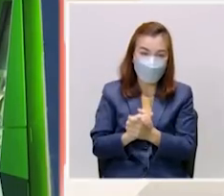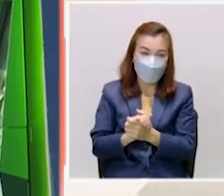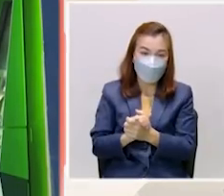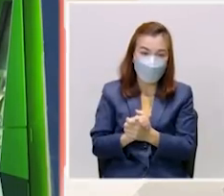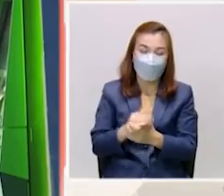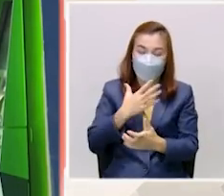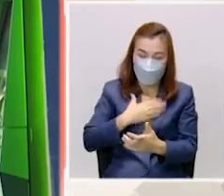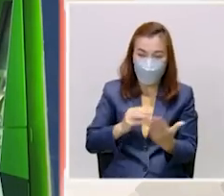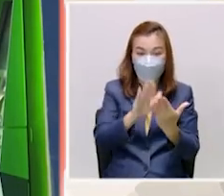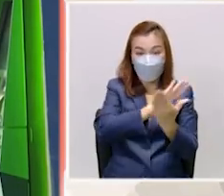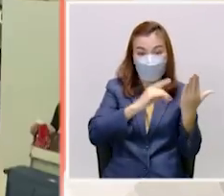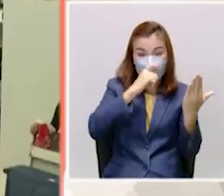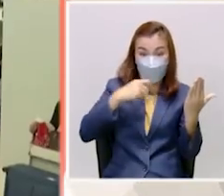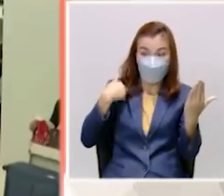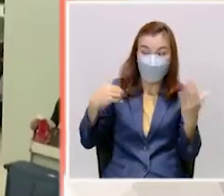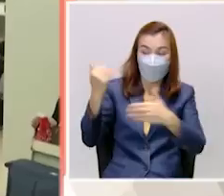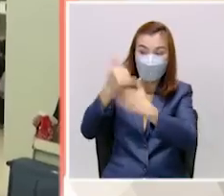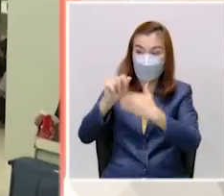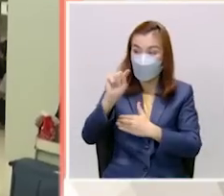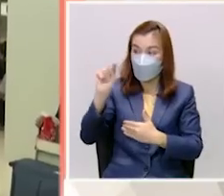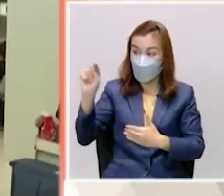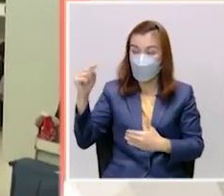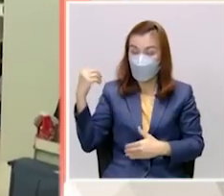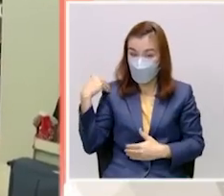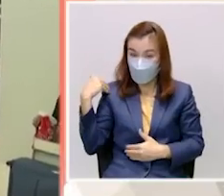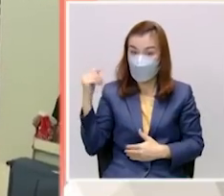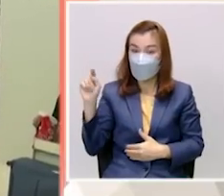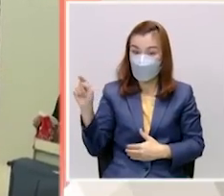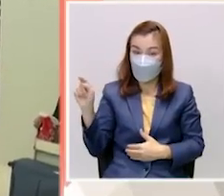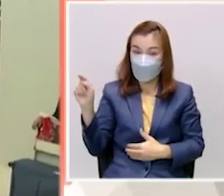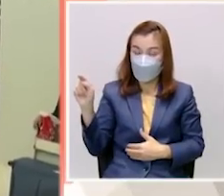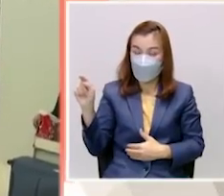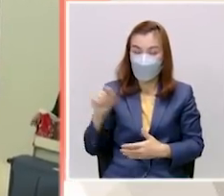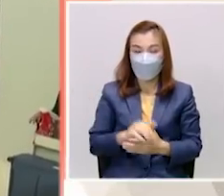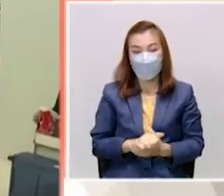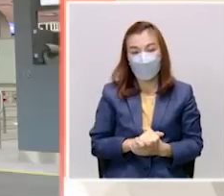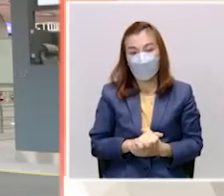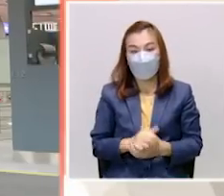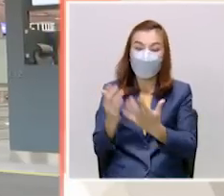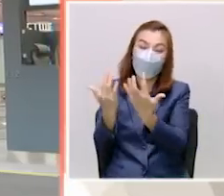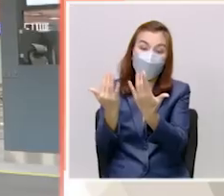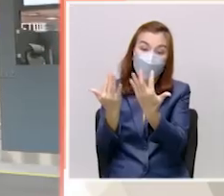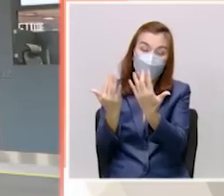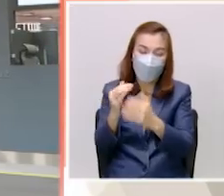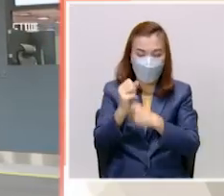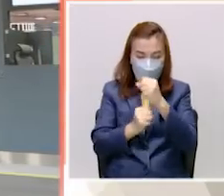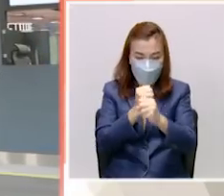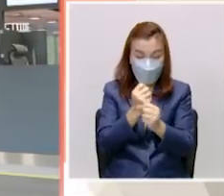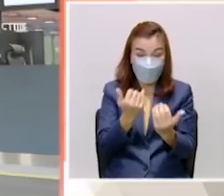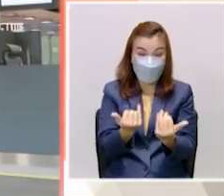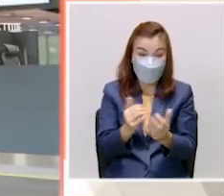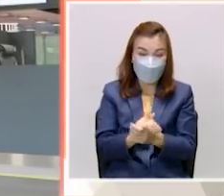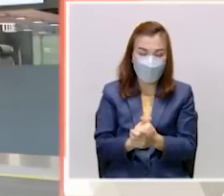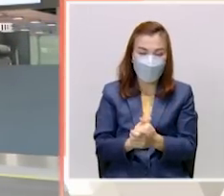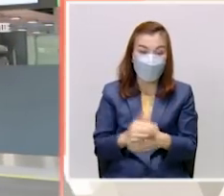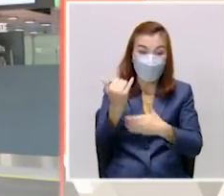คลับหรือว่าตามตลาดหลักของเราที่มีอยู่แล้วเนี่ยซึ่งบางประเทศที่พูดถึงว่าเราก็รอคอยว่าปีนี้เนี่ยไอ้